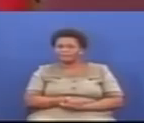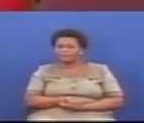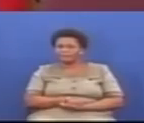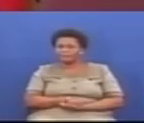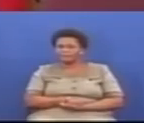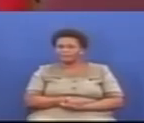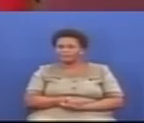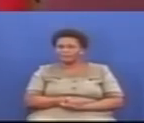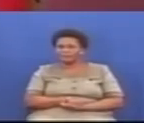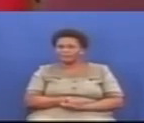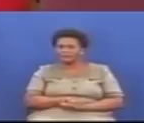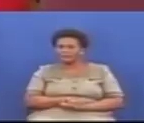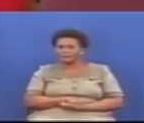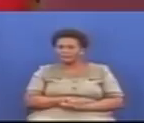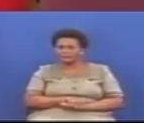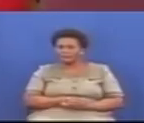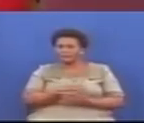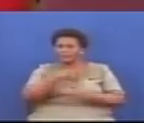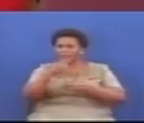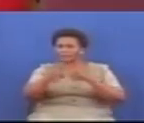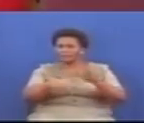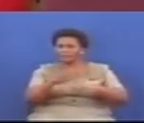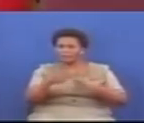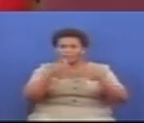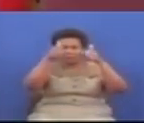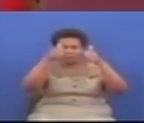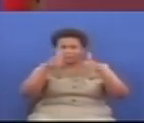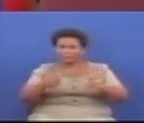Tunaendelea na matangazo machache